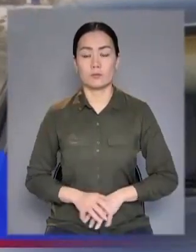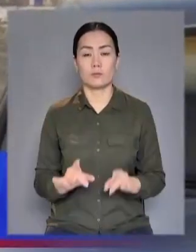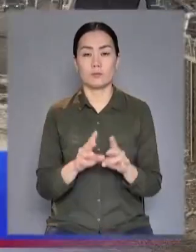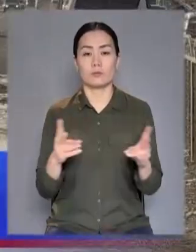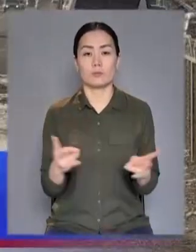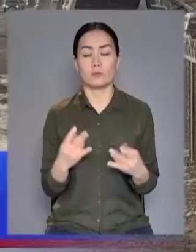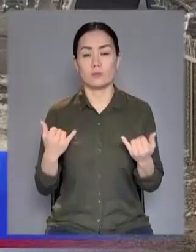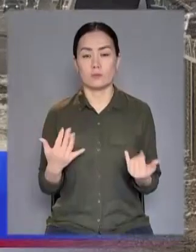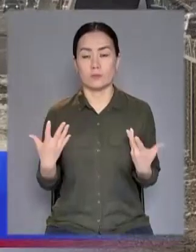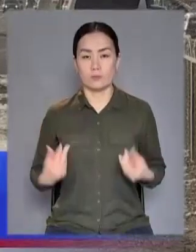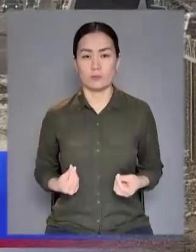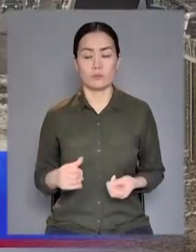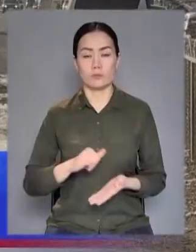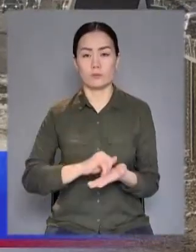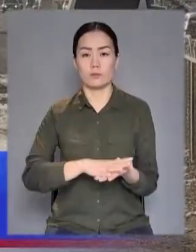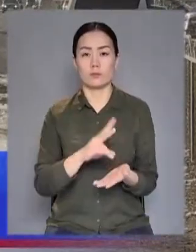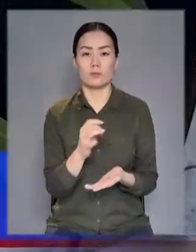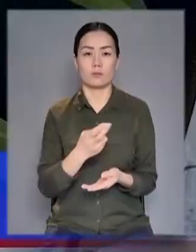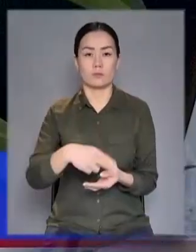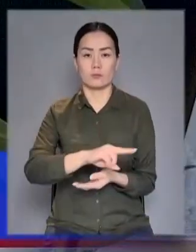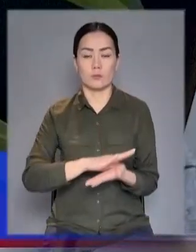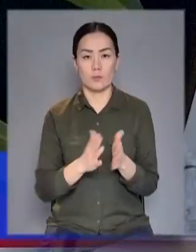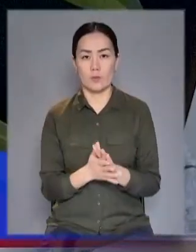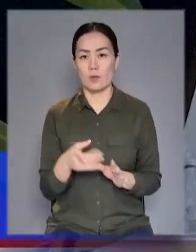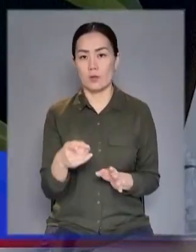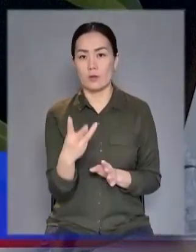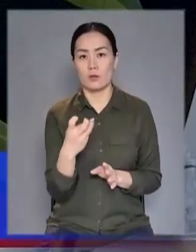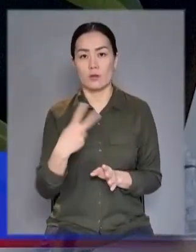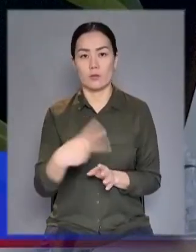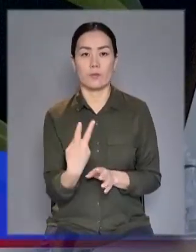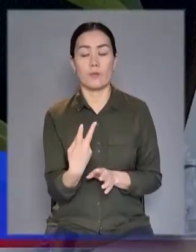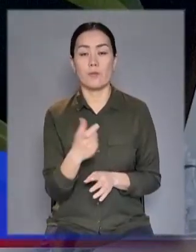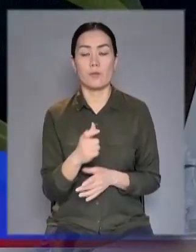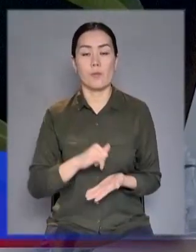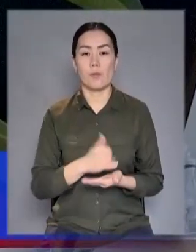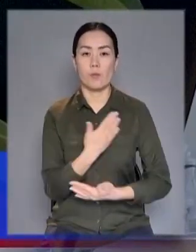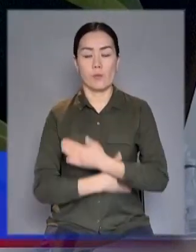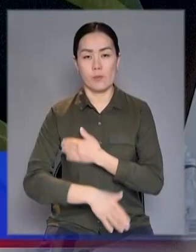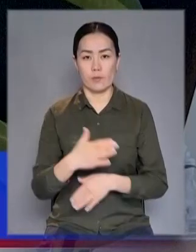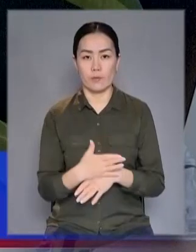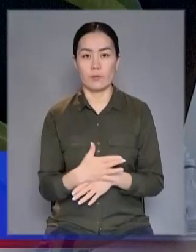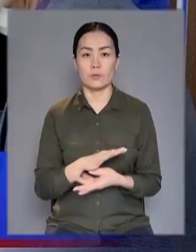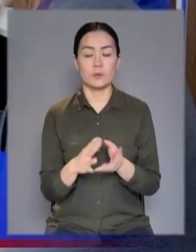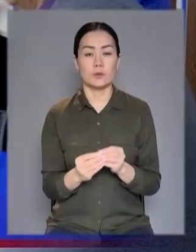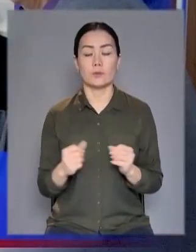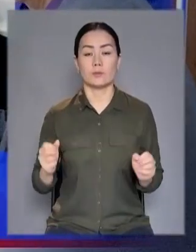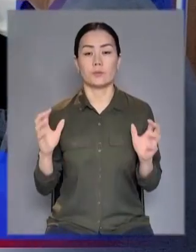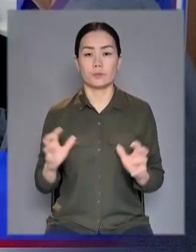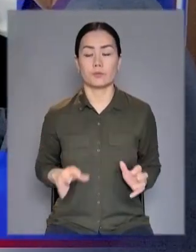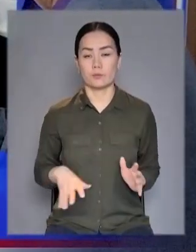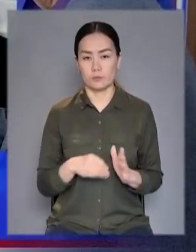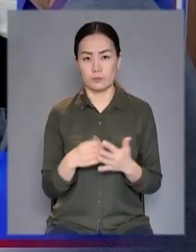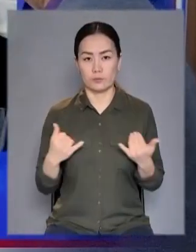Стоит отметить, что на сегодняшний день на учете в Махамбетском районе состоит 1322 человека с инвалидностью. В рамках социального